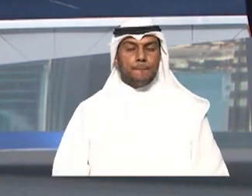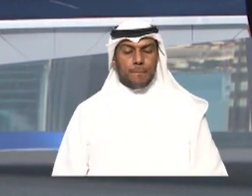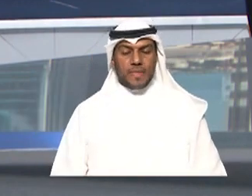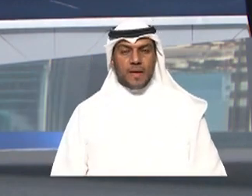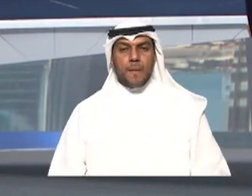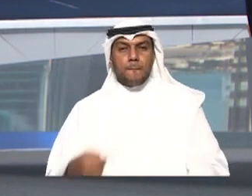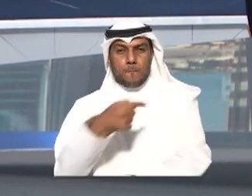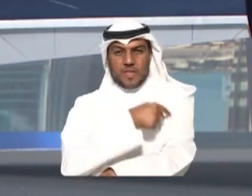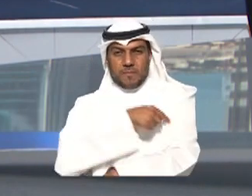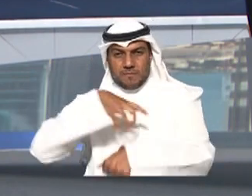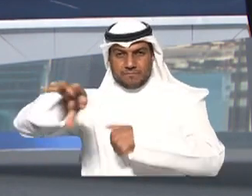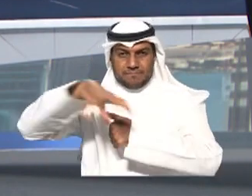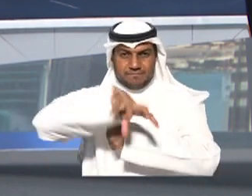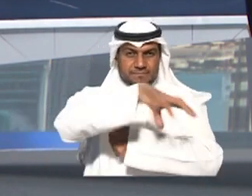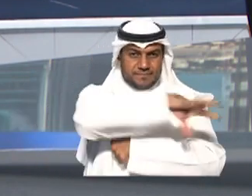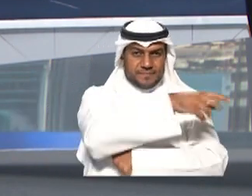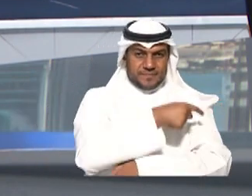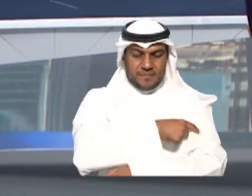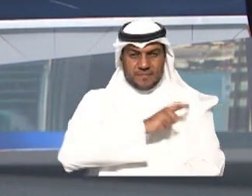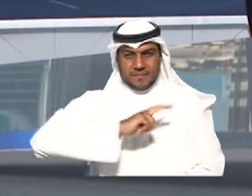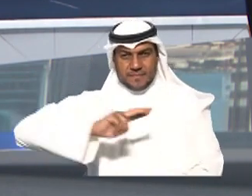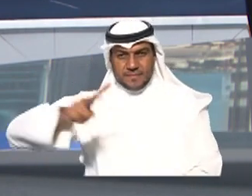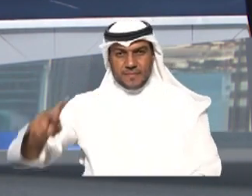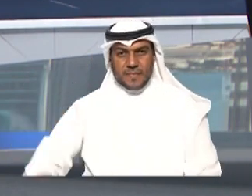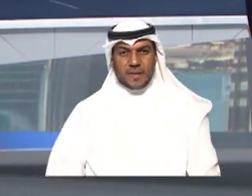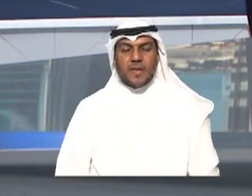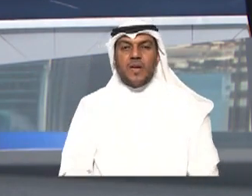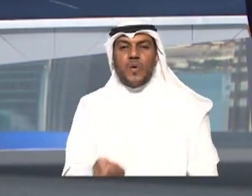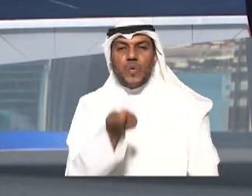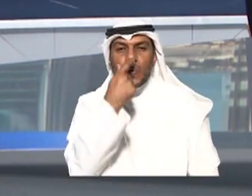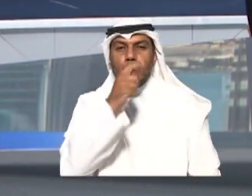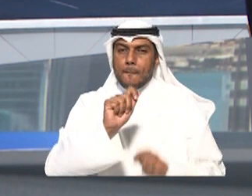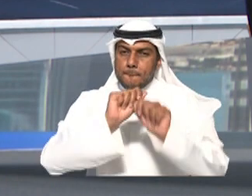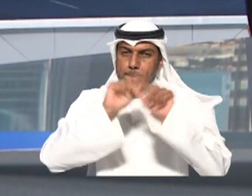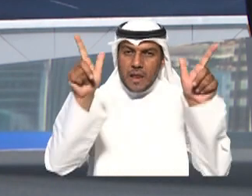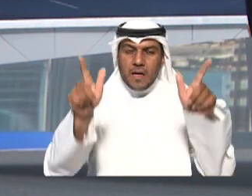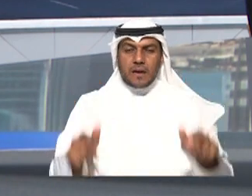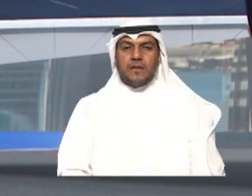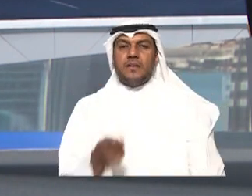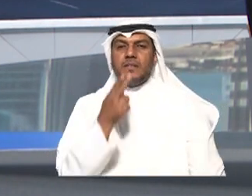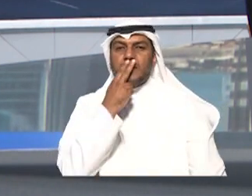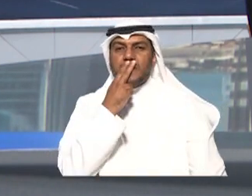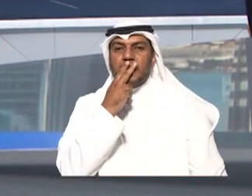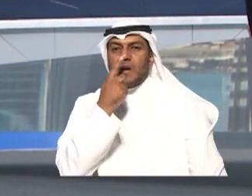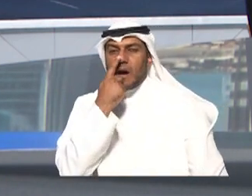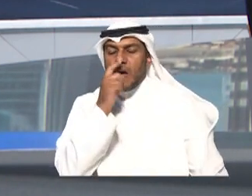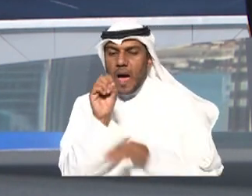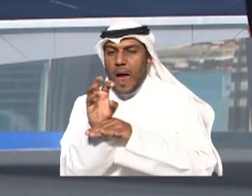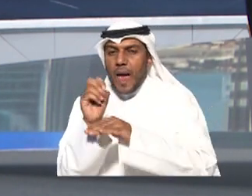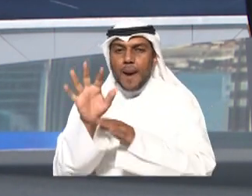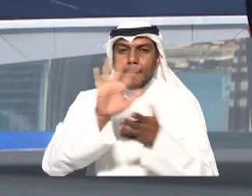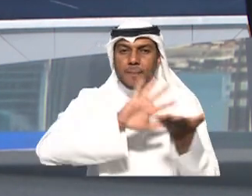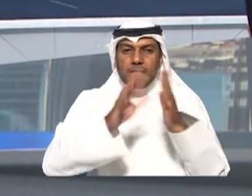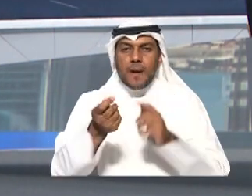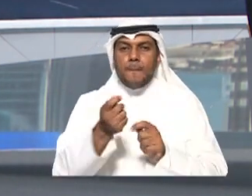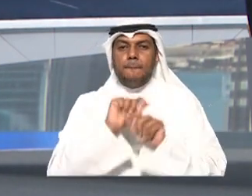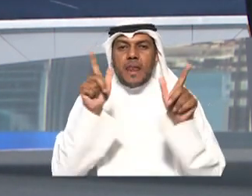للتدخين تقدم خدمات سلوكية ودوائية بالمجان، وتستقبل المراجعين يومين في